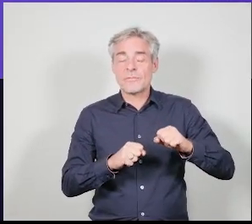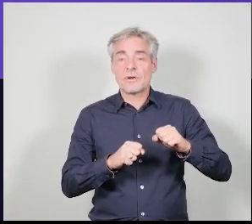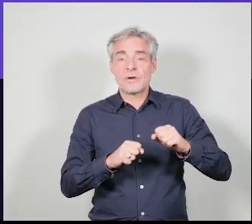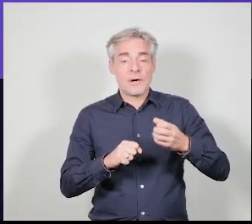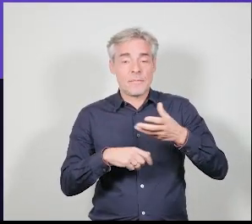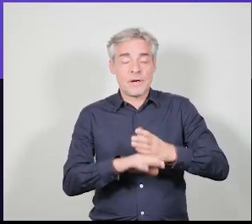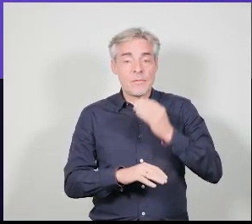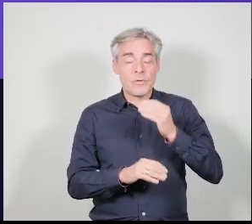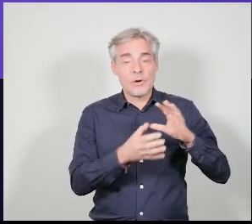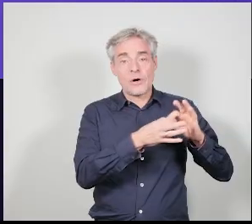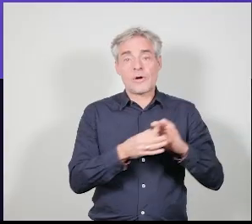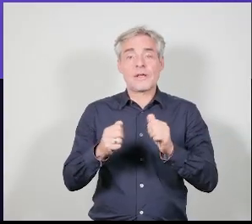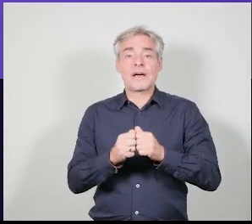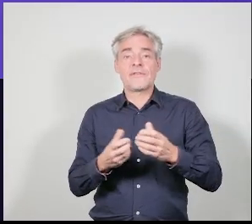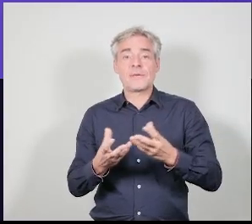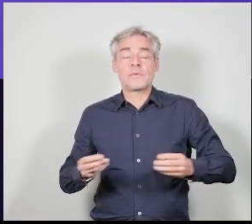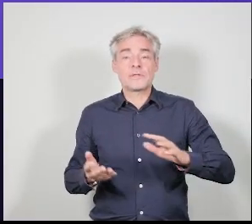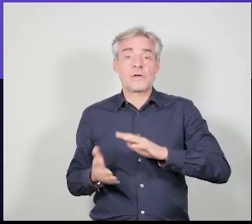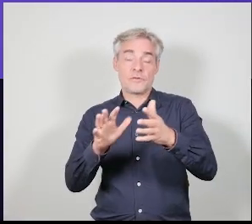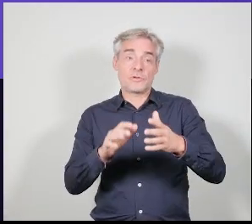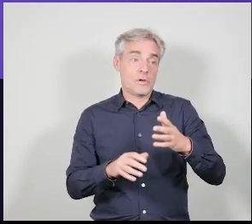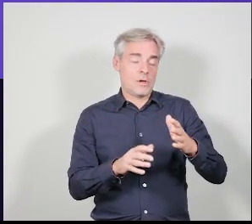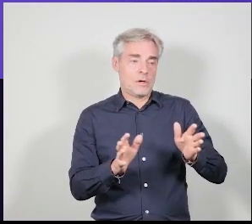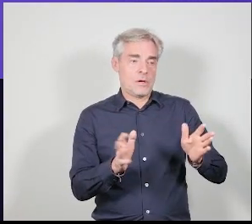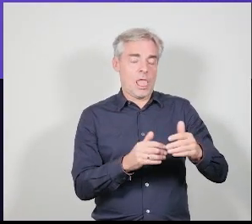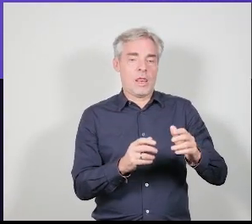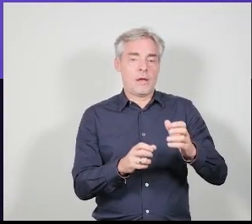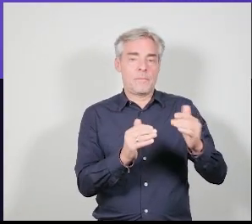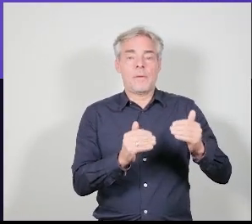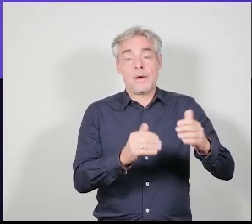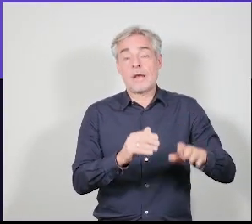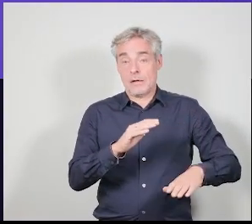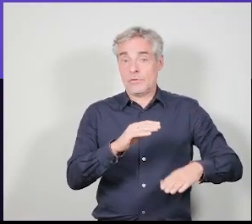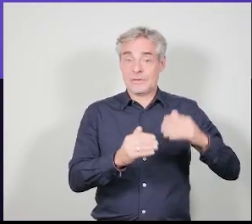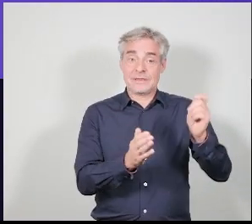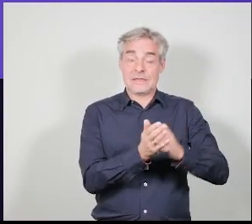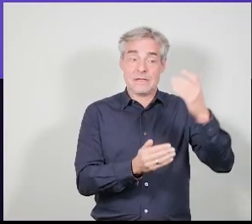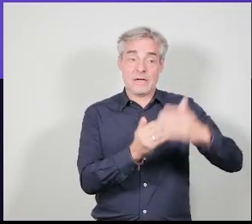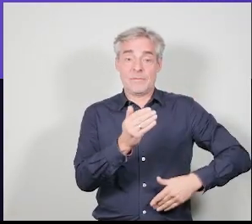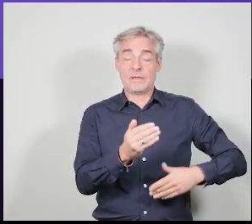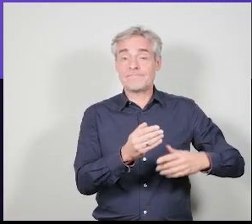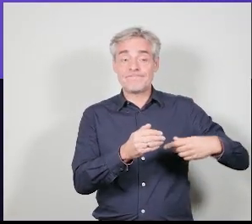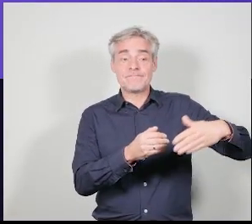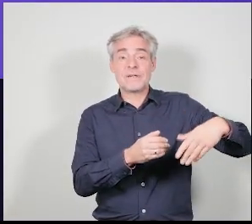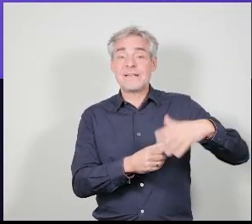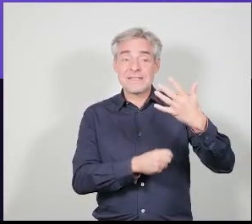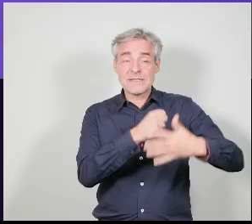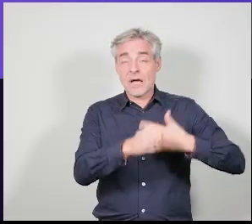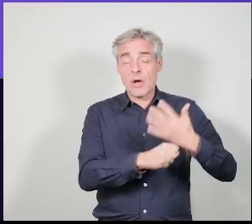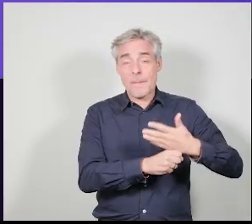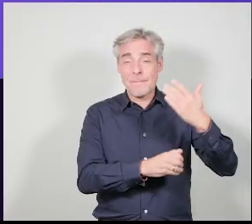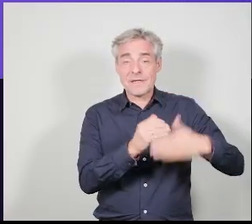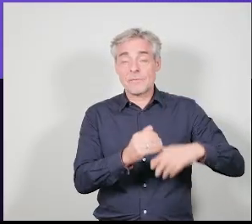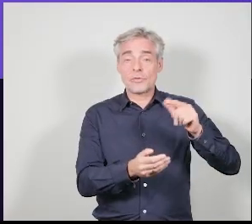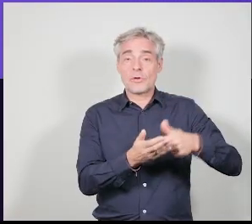capacitaire qui soit corrélé aux évolutions démographiques. Donc sur ça, on a posé une borne et effectivement, c'est à horizon 5 ans. Et on